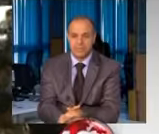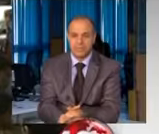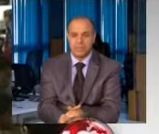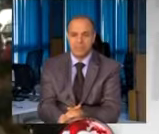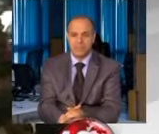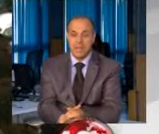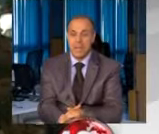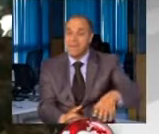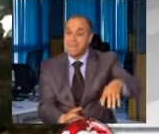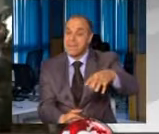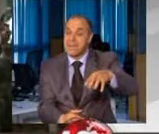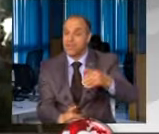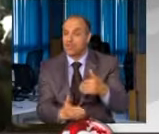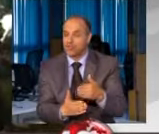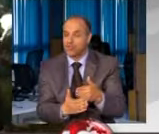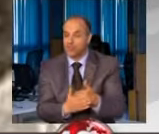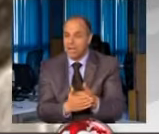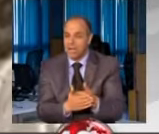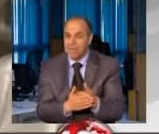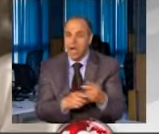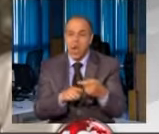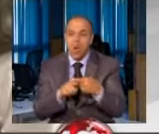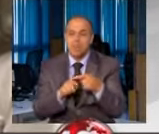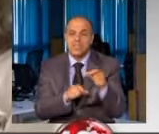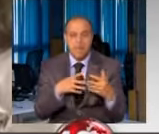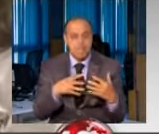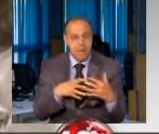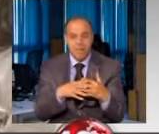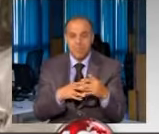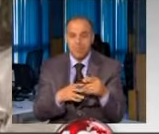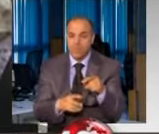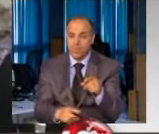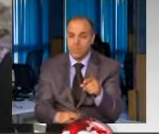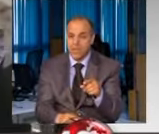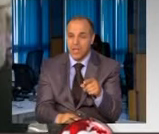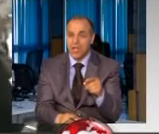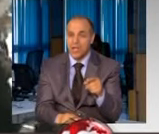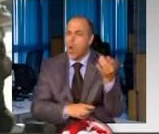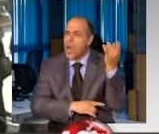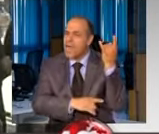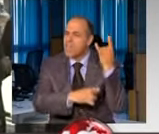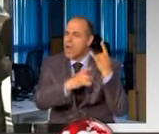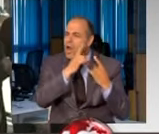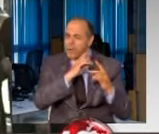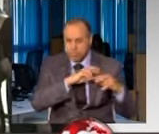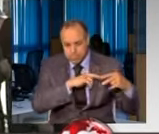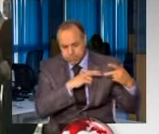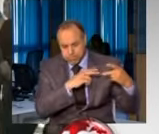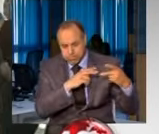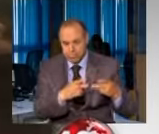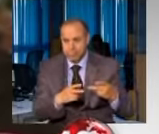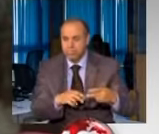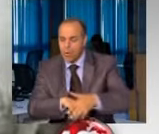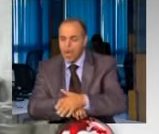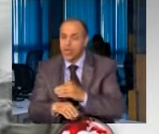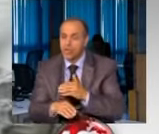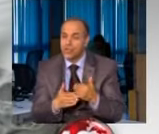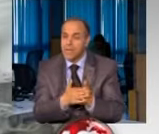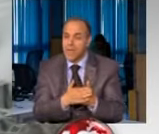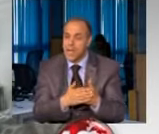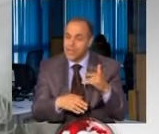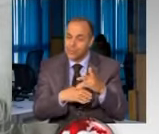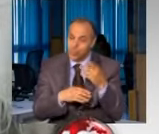في منطقة الرياض قواسم إنسانية مشتركة عديدة لحضارات وصلت إلى سواحل جربة،